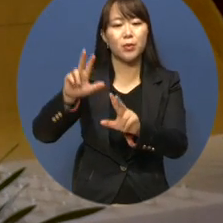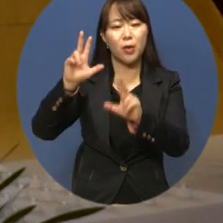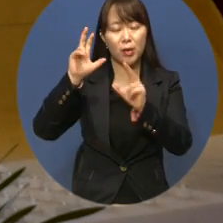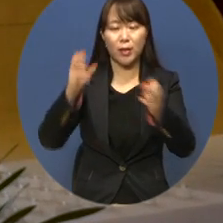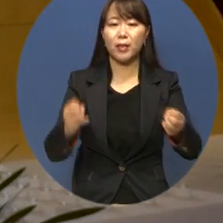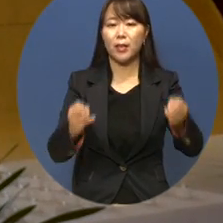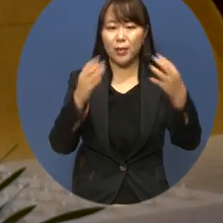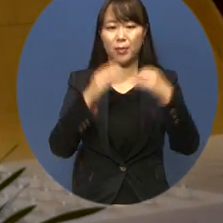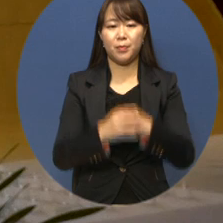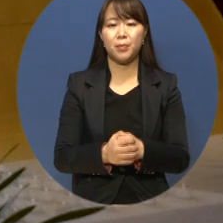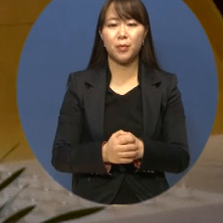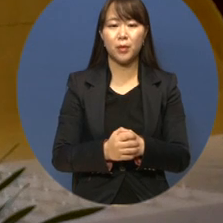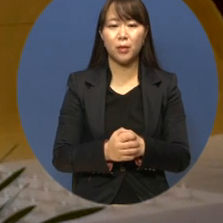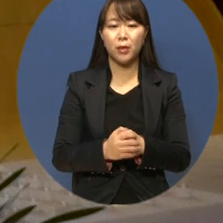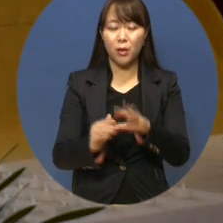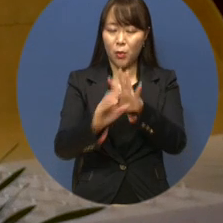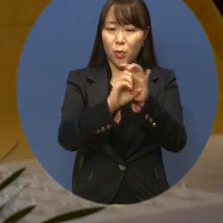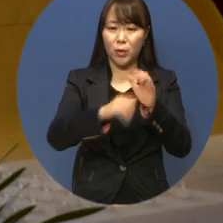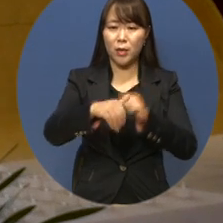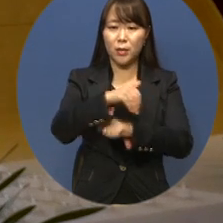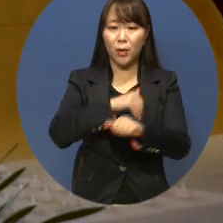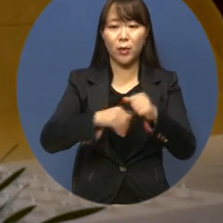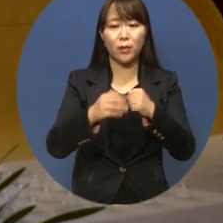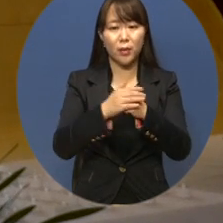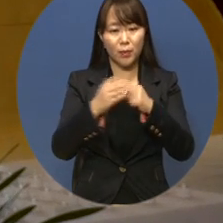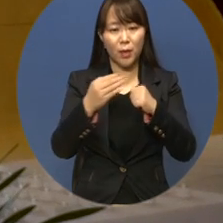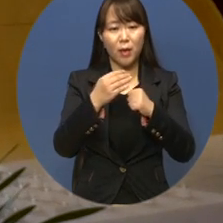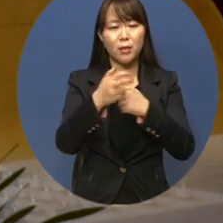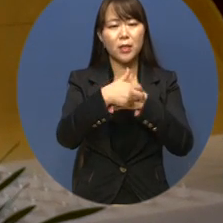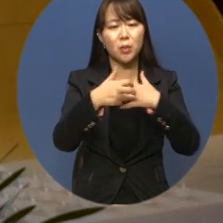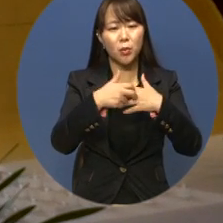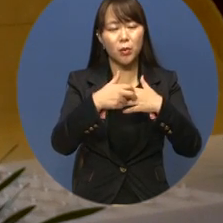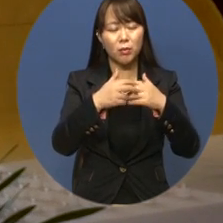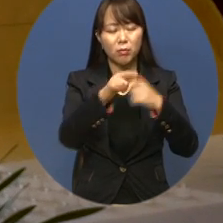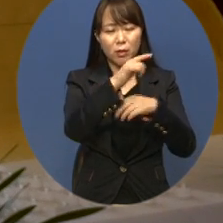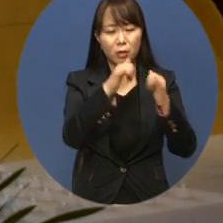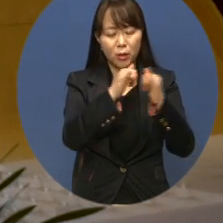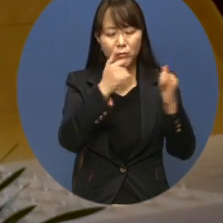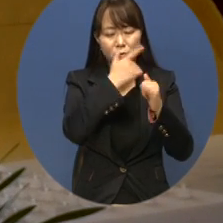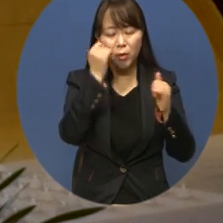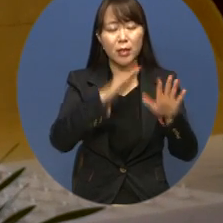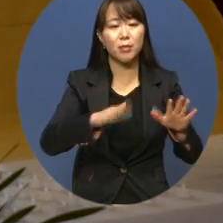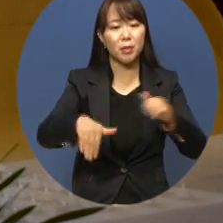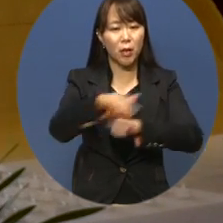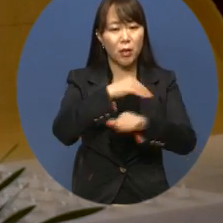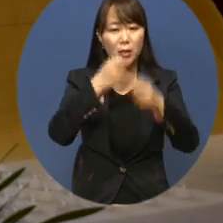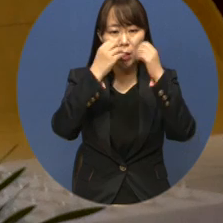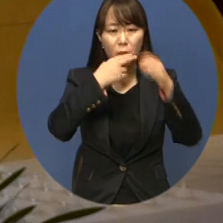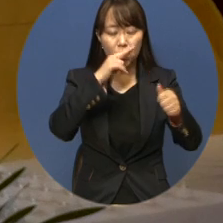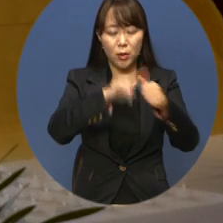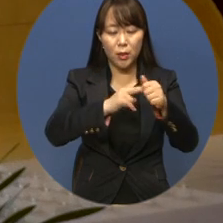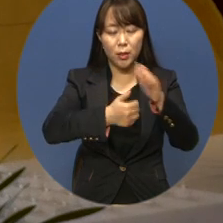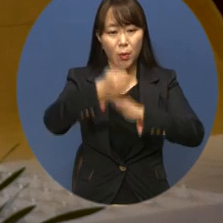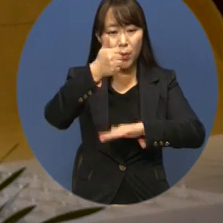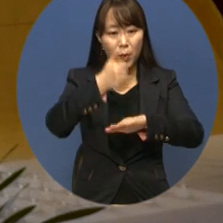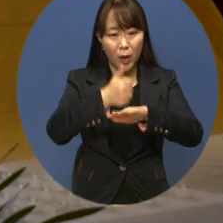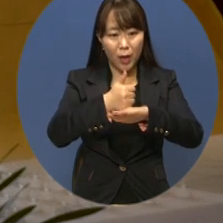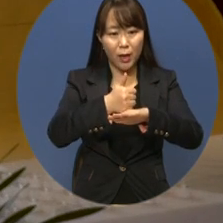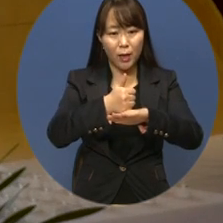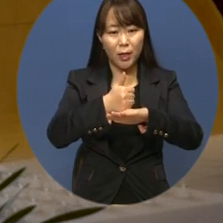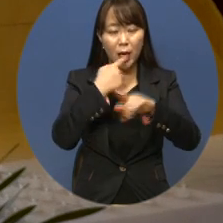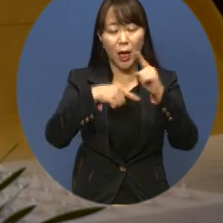행사입니다. 코로나19 사태로 인한 의료 인력 부족이 심각한 이때 새로운 도전에 성공한 만학도